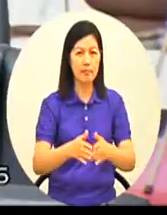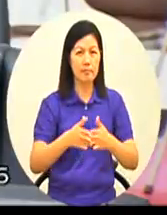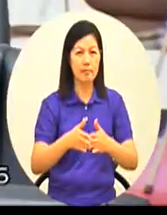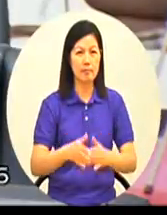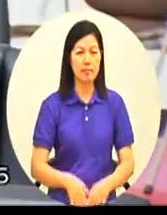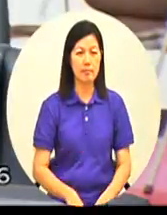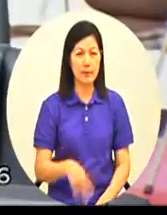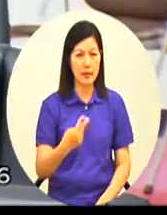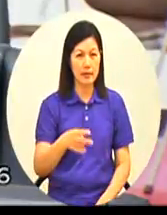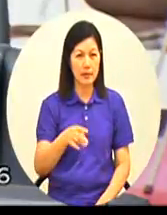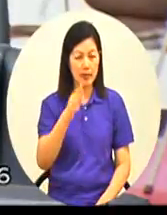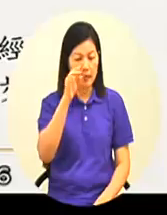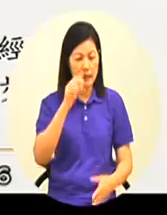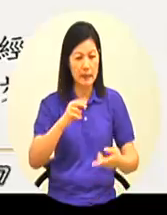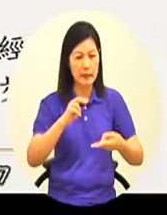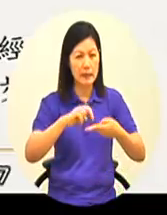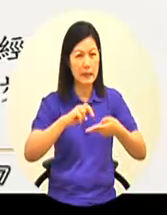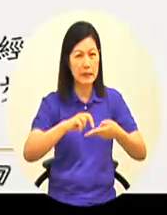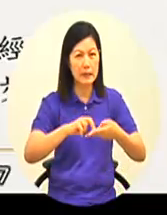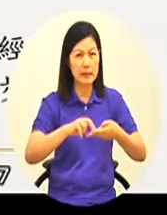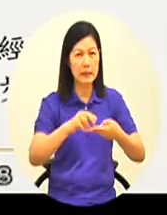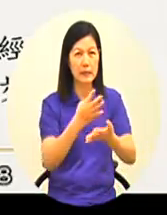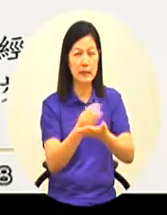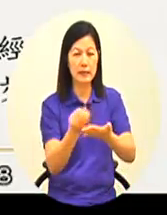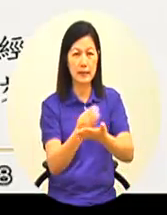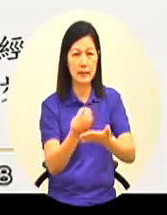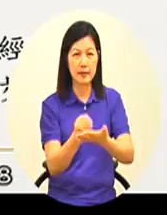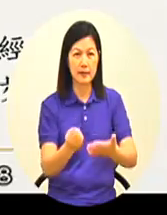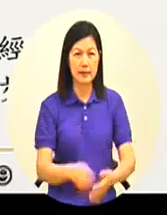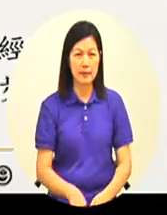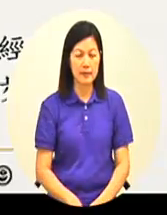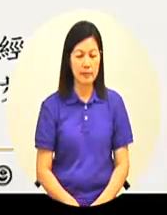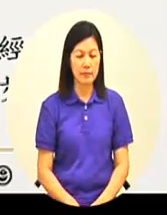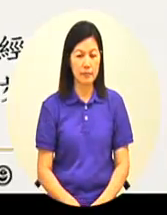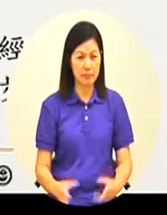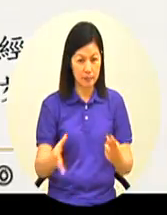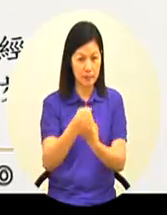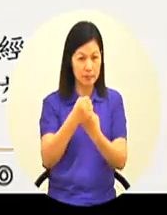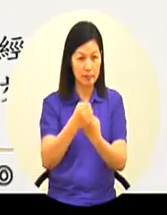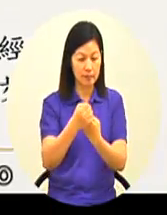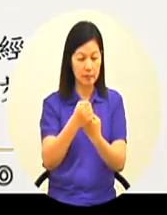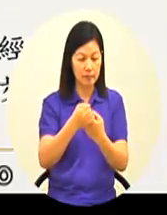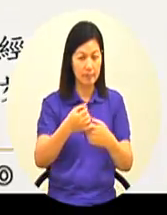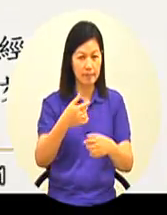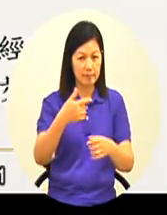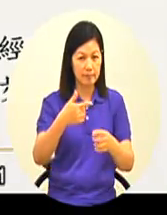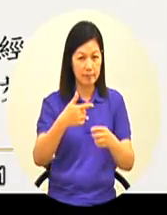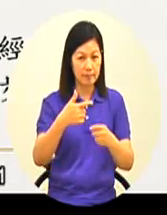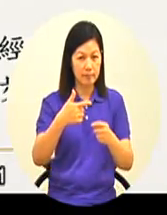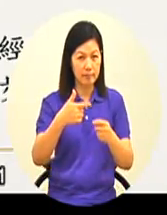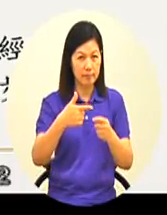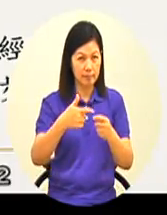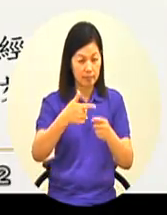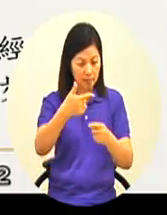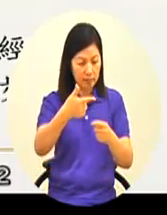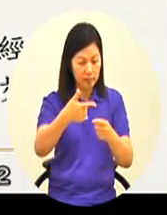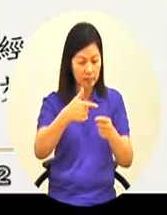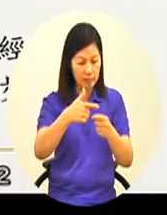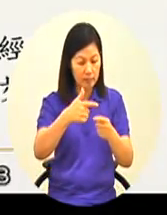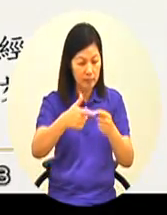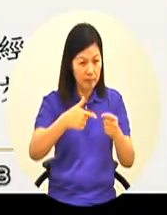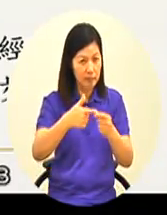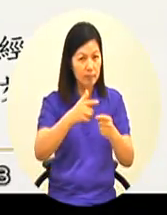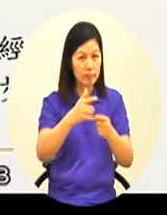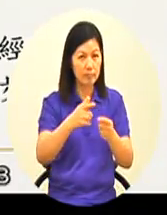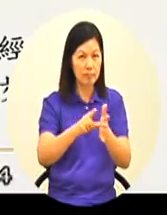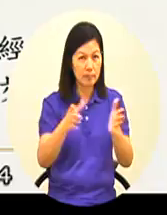到这个门牌号码，就是一直我那个合并以来已经六年了，在这边跟我们民政局长再次的提醒，门